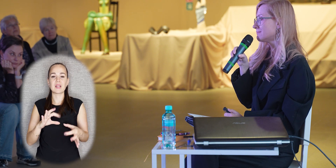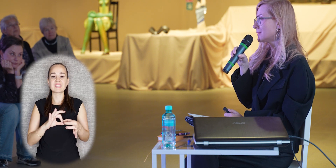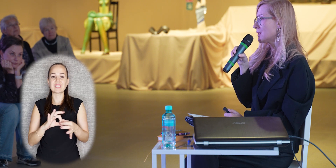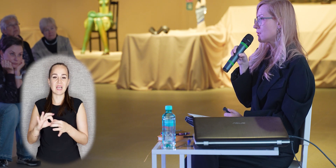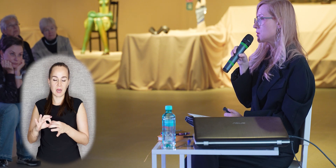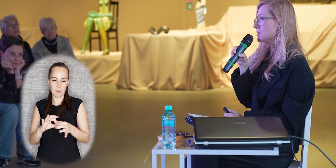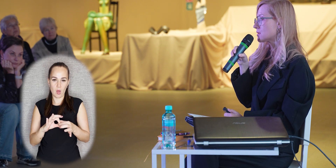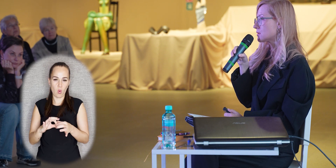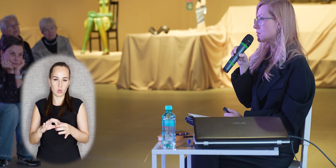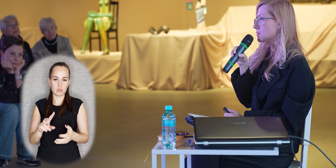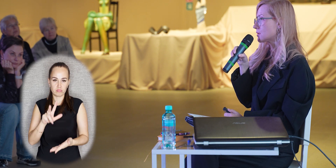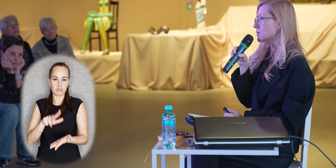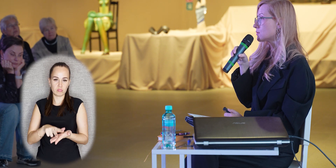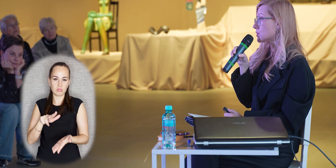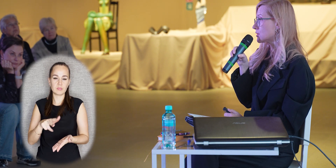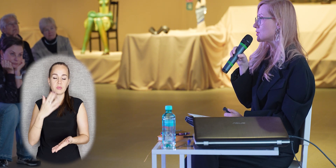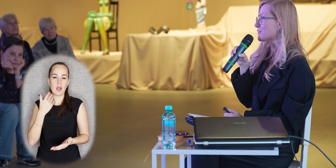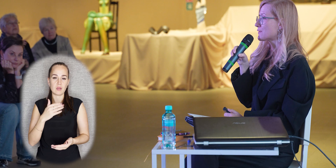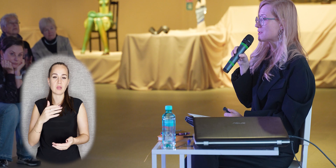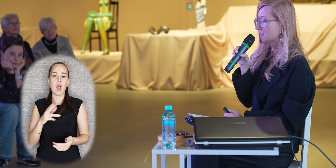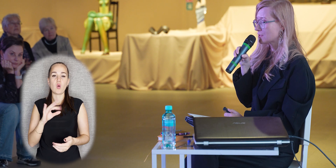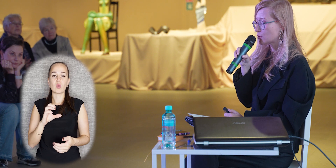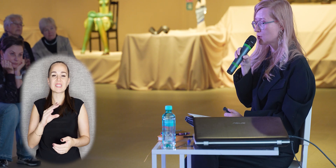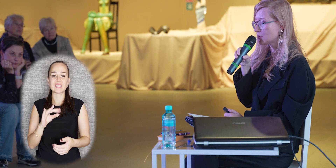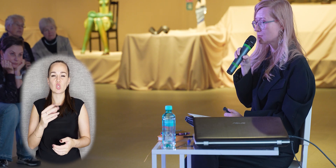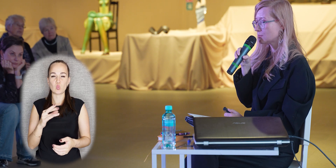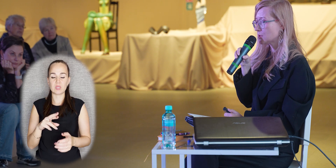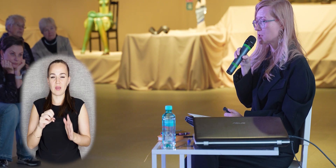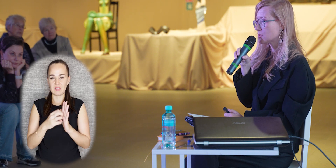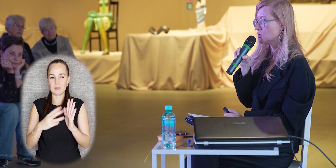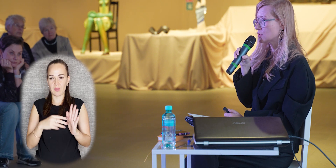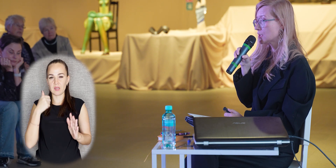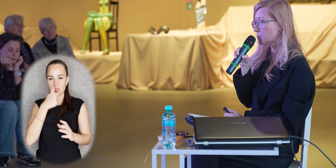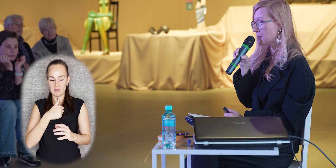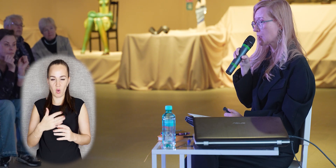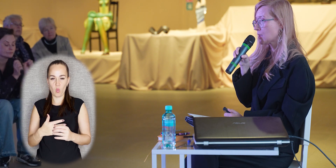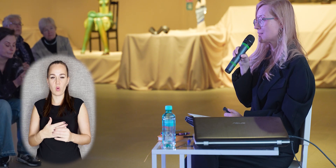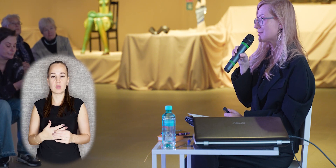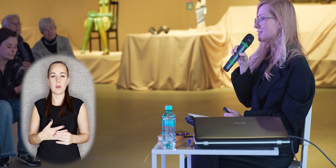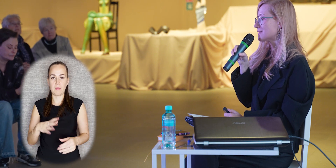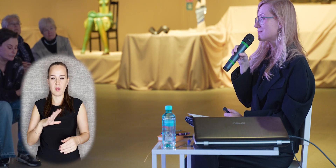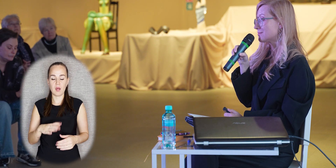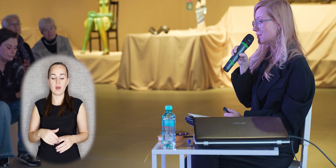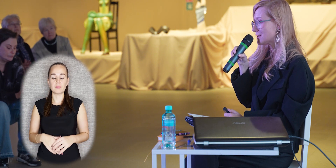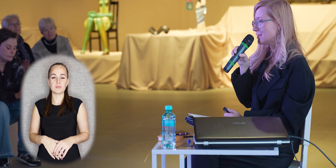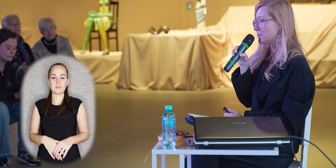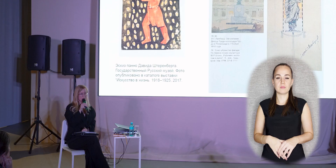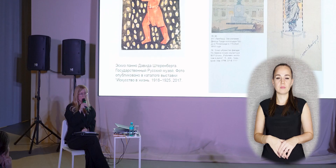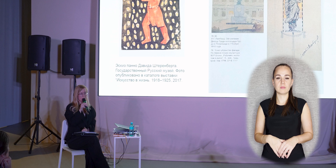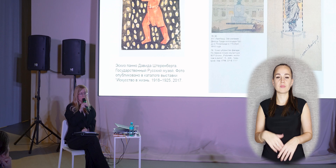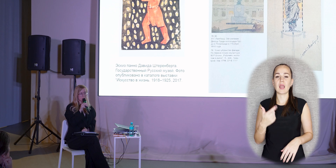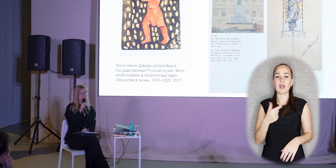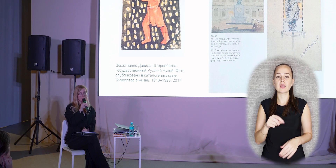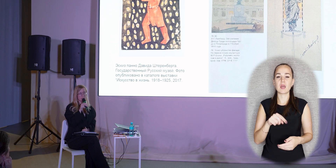вместе с Конституцией 1918 года был принят еще и герб России,